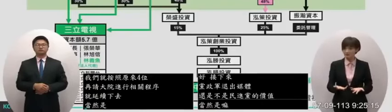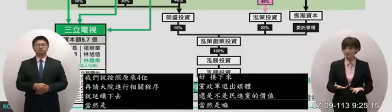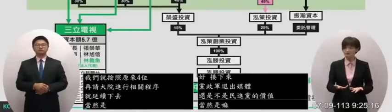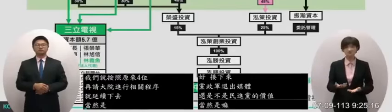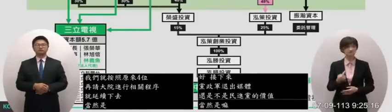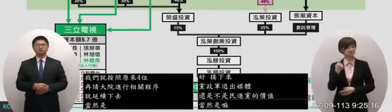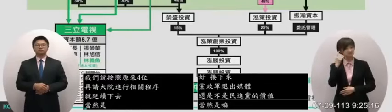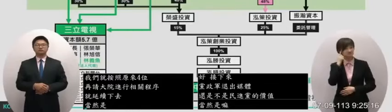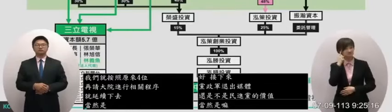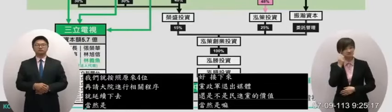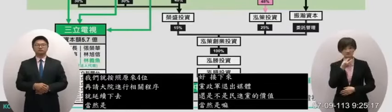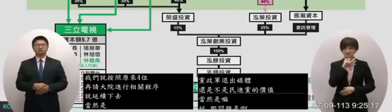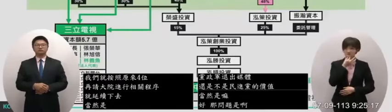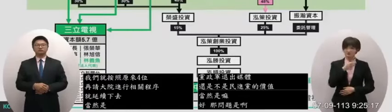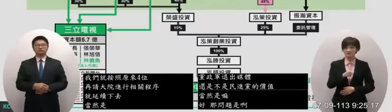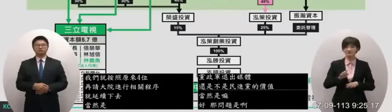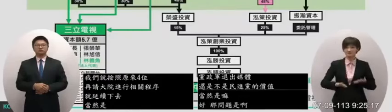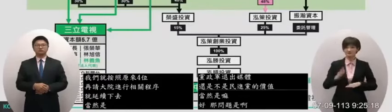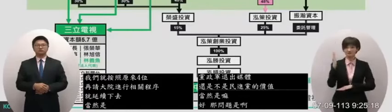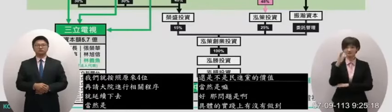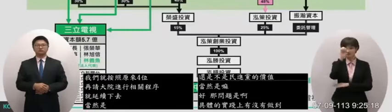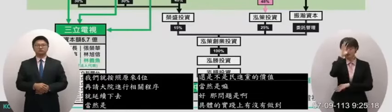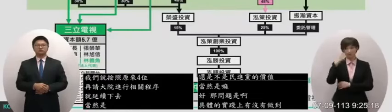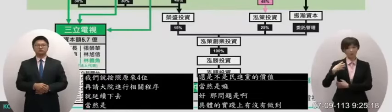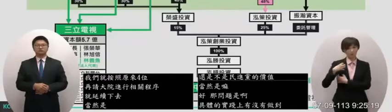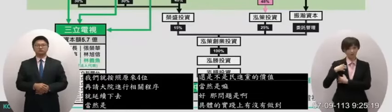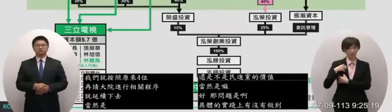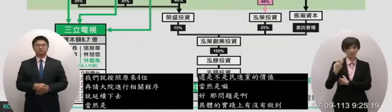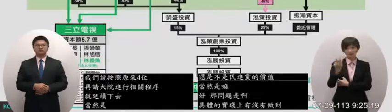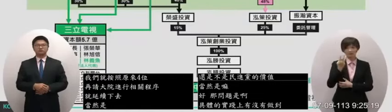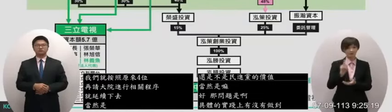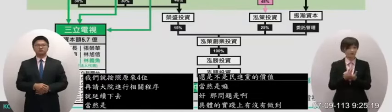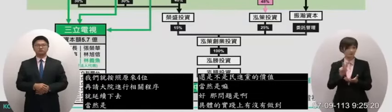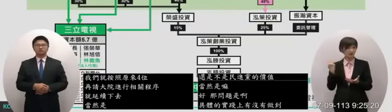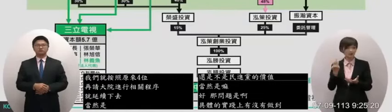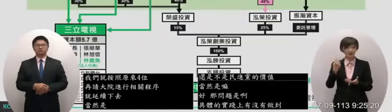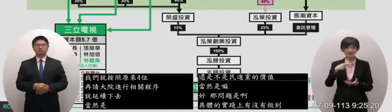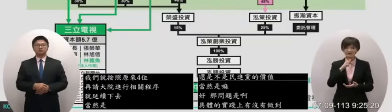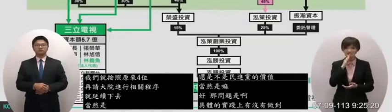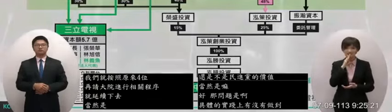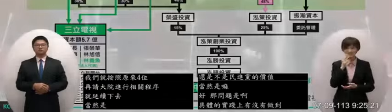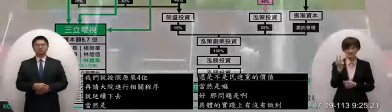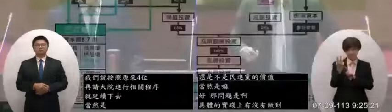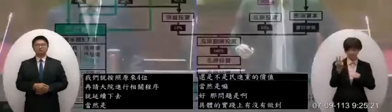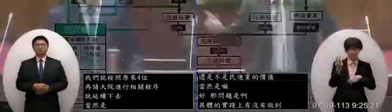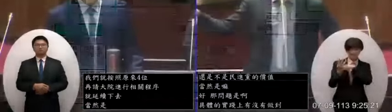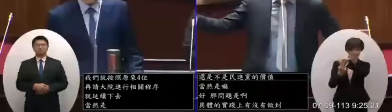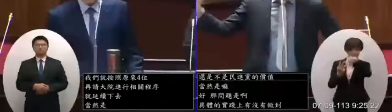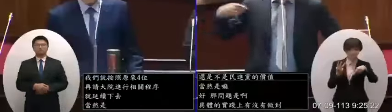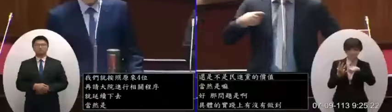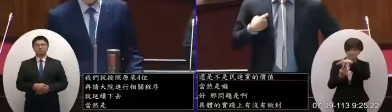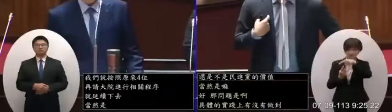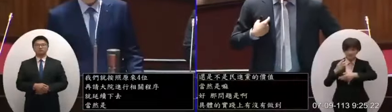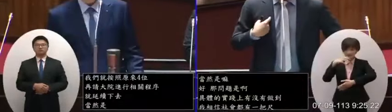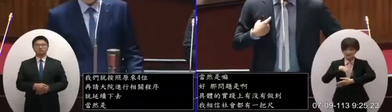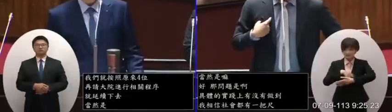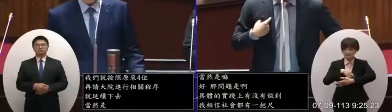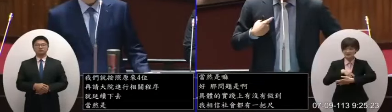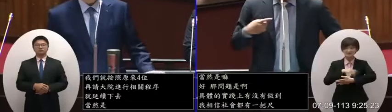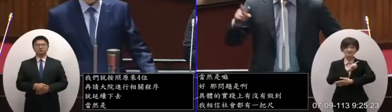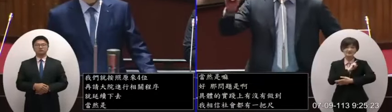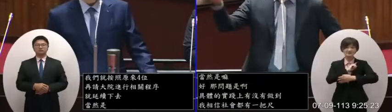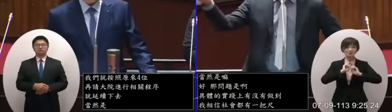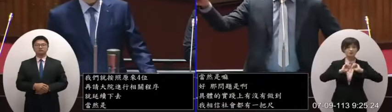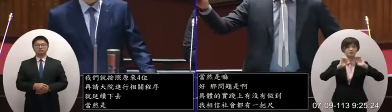到底是党政军退出媒体，还是党政军就是媒体这件事情，每一个公民心里都有一把